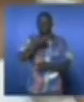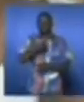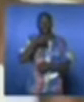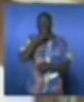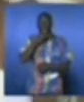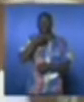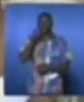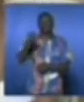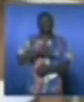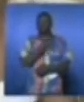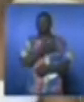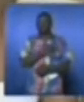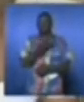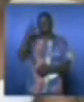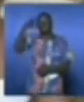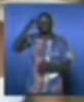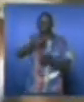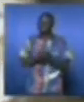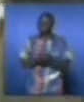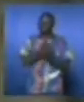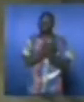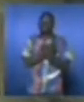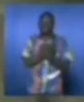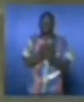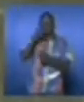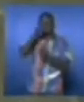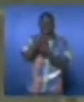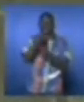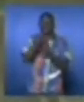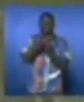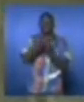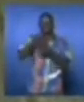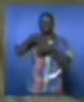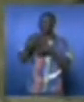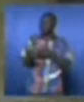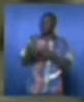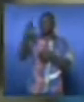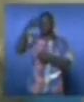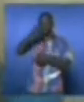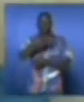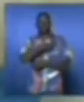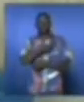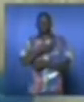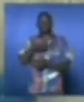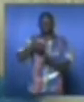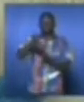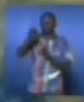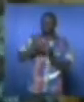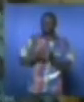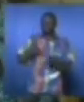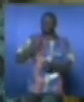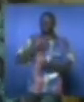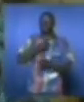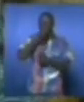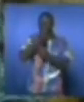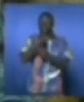chose qui m'anime, en tout cas, à mener, à travailler au-delà même de la conscience professionnelle. Pour dire que nous travaillons, nous, toujours.